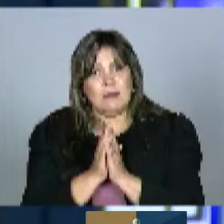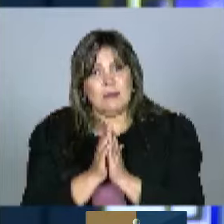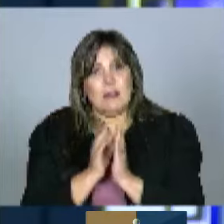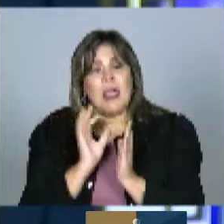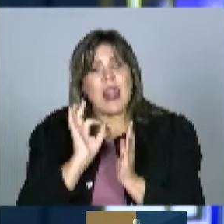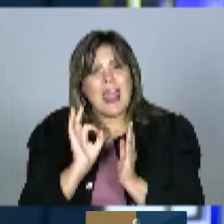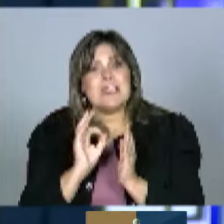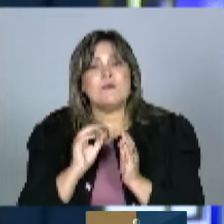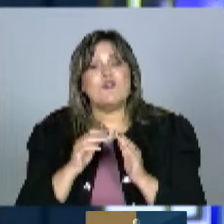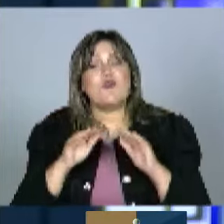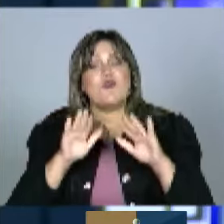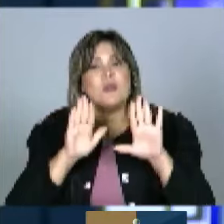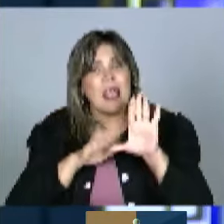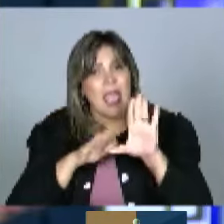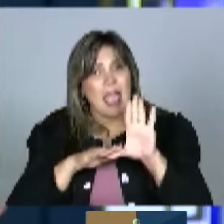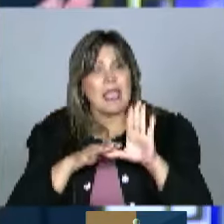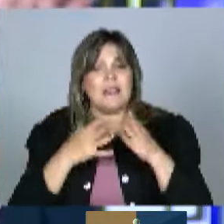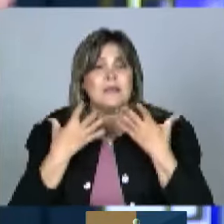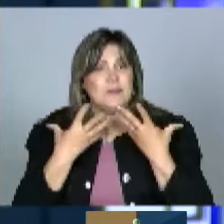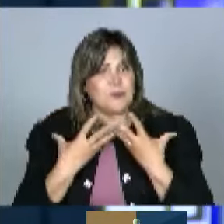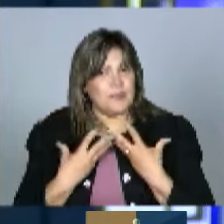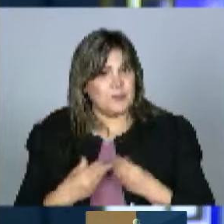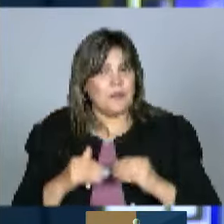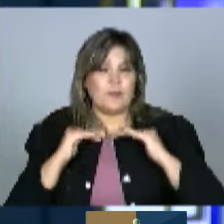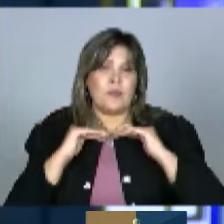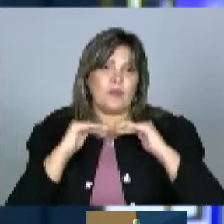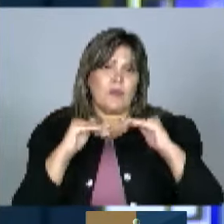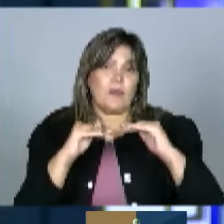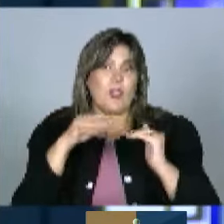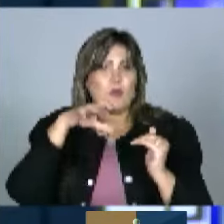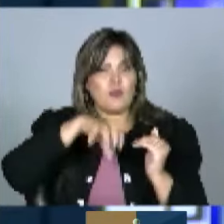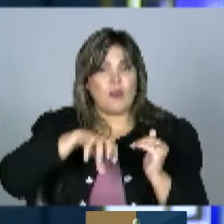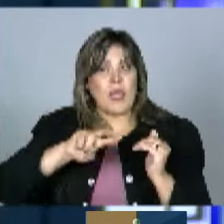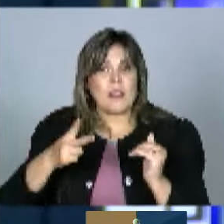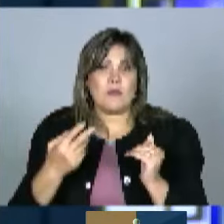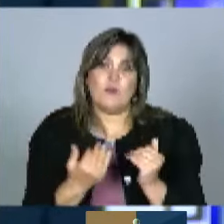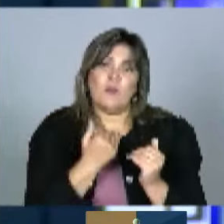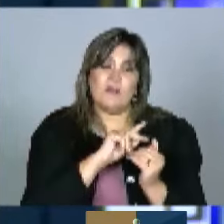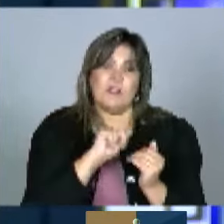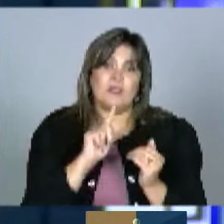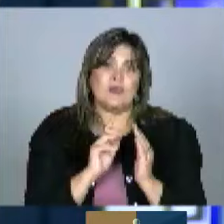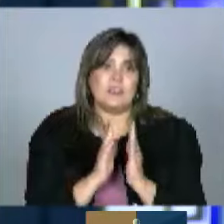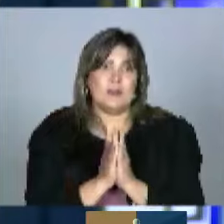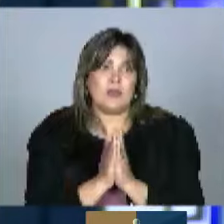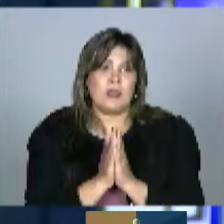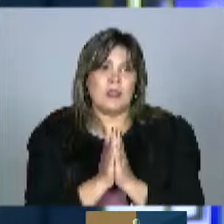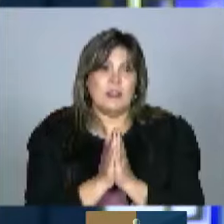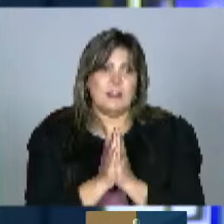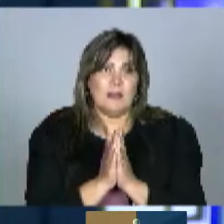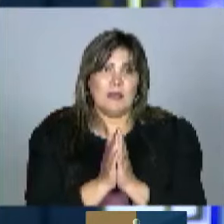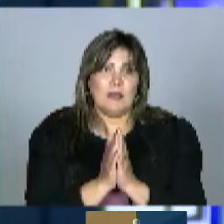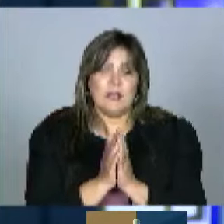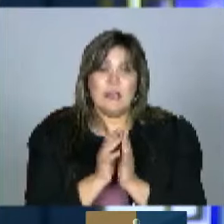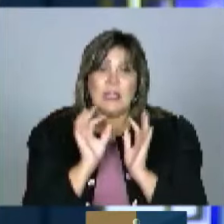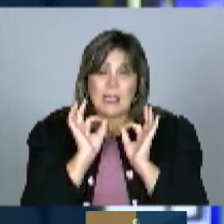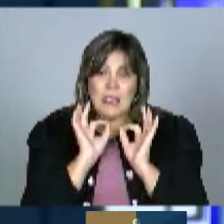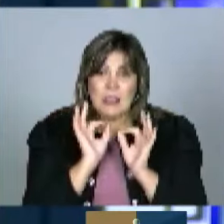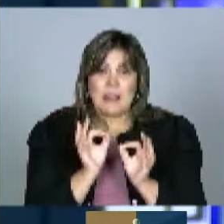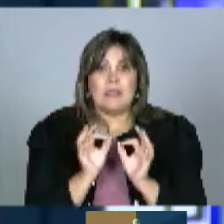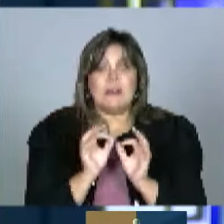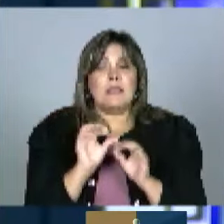هادئه مستقره مستقره لا يعول على مسكن اخر سواه تمام طيب بالنسبه يعني يتاخذ من مكان هذا